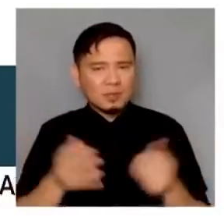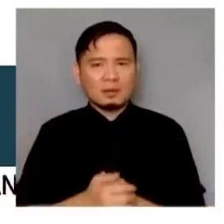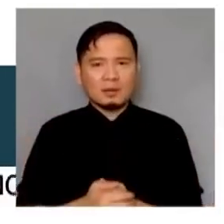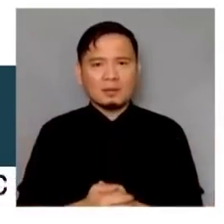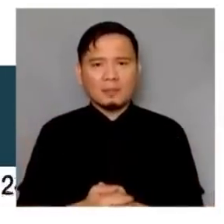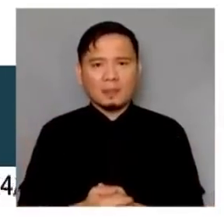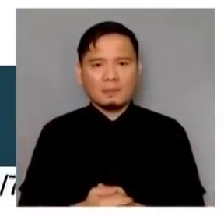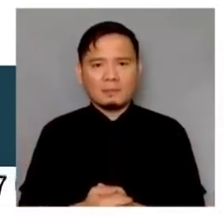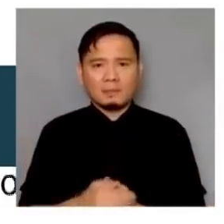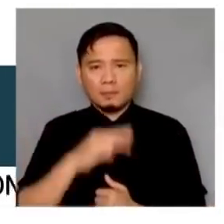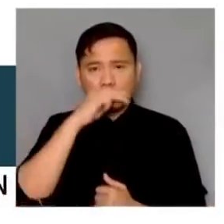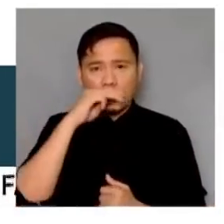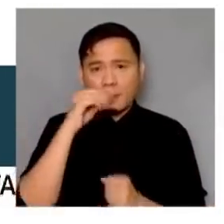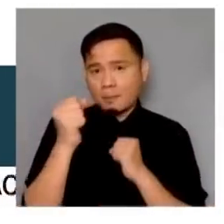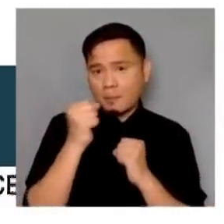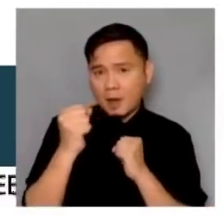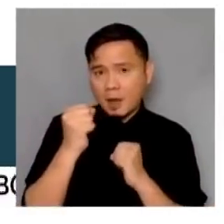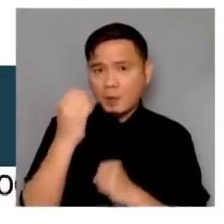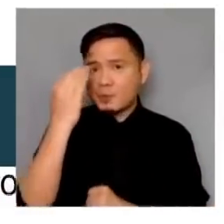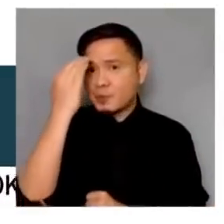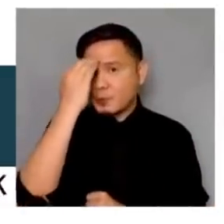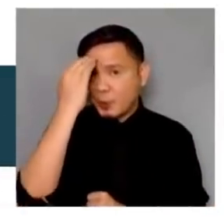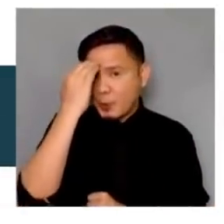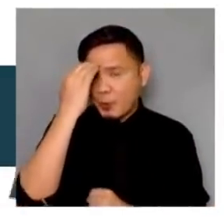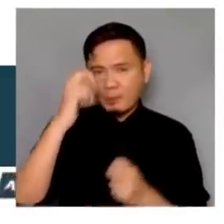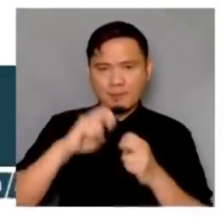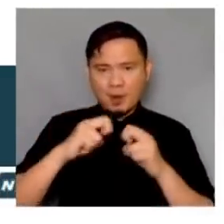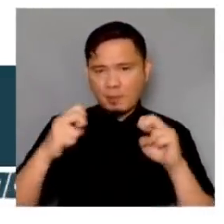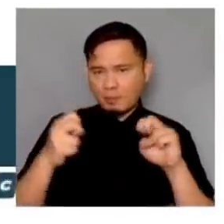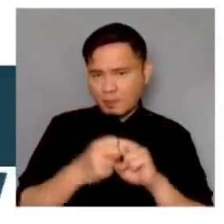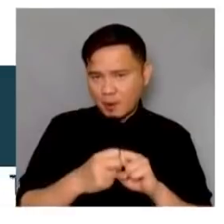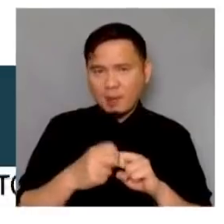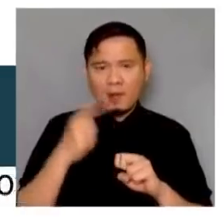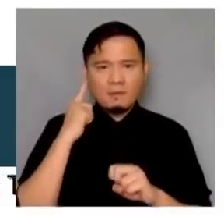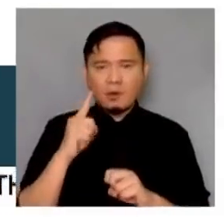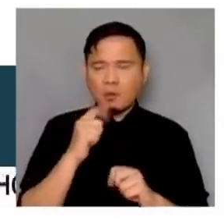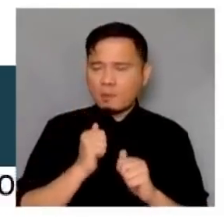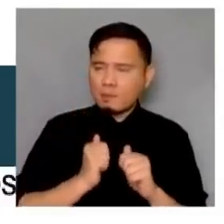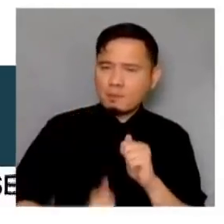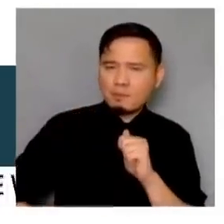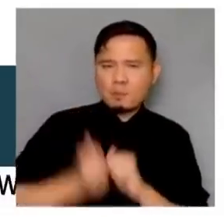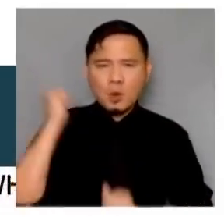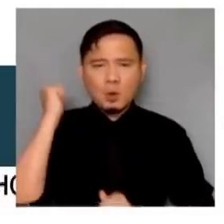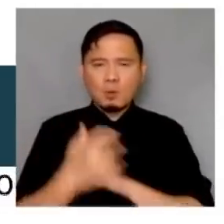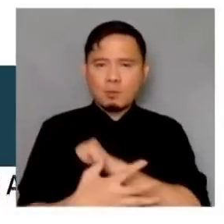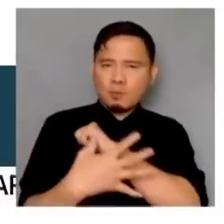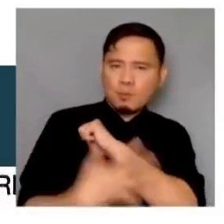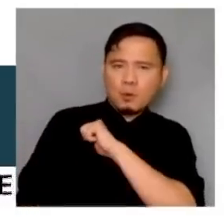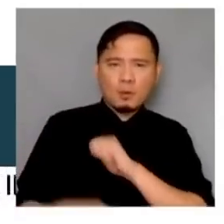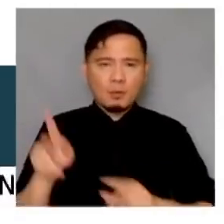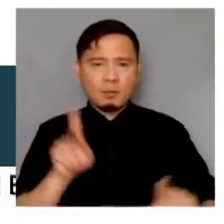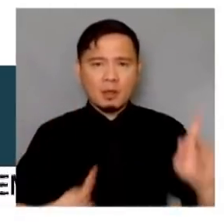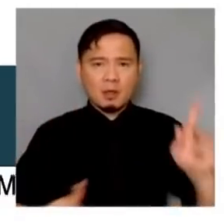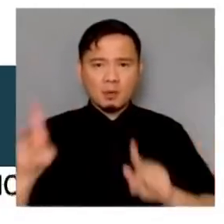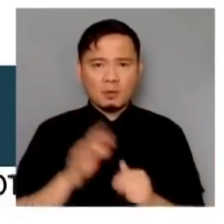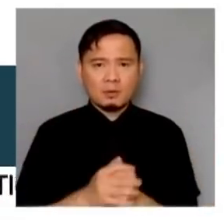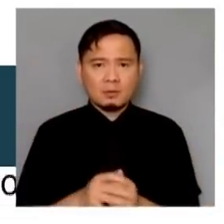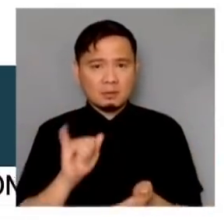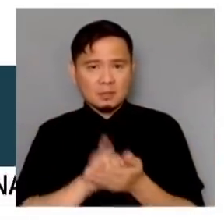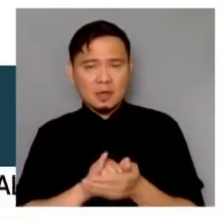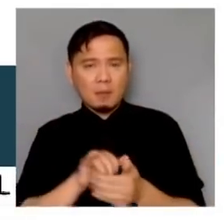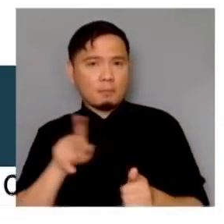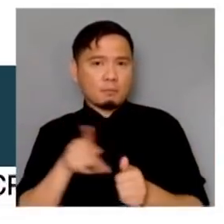ni Senator Manny Pacquiao ang problema ng pinakamahirap nating kababayan, kaya yun ang unahin